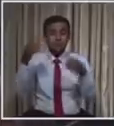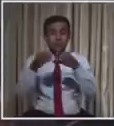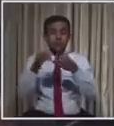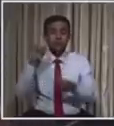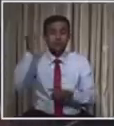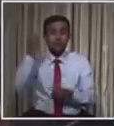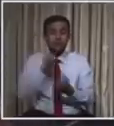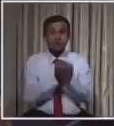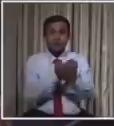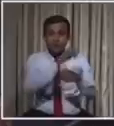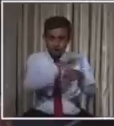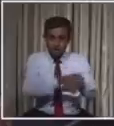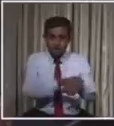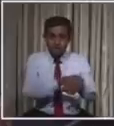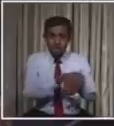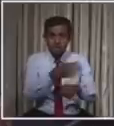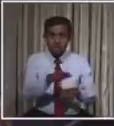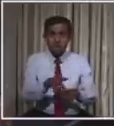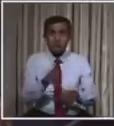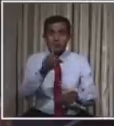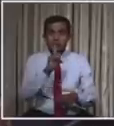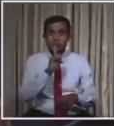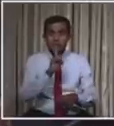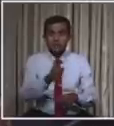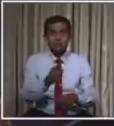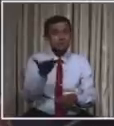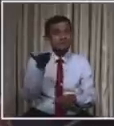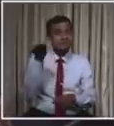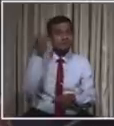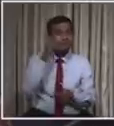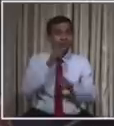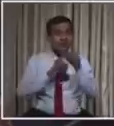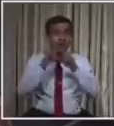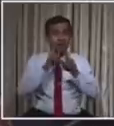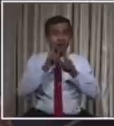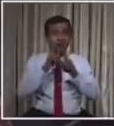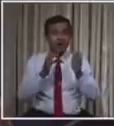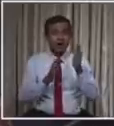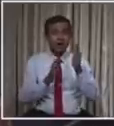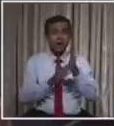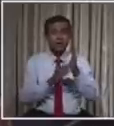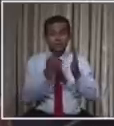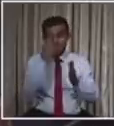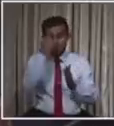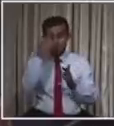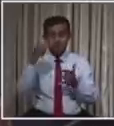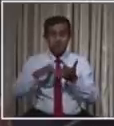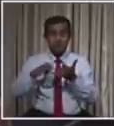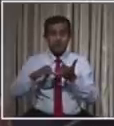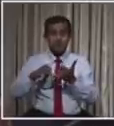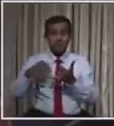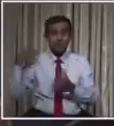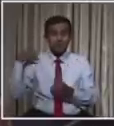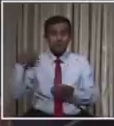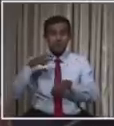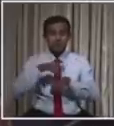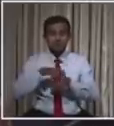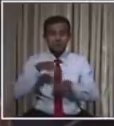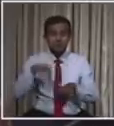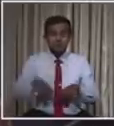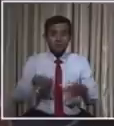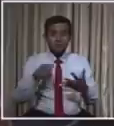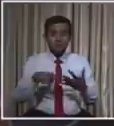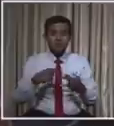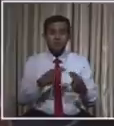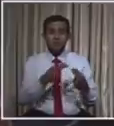නිලධාරියෙක් අත්අඩංගුවට ගත්තා. ඔය කියන කලින් කතා කරපු මාතලේ සහරාන්ගේ අවස්ථාවේදී මේ සිදුවීම